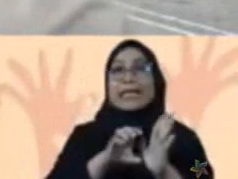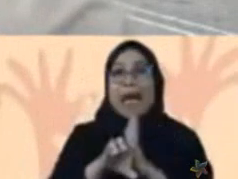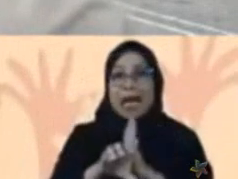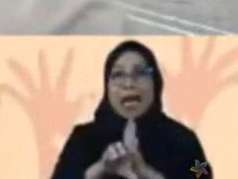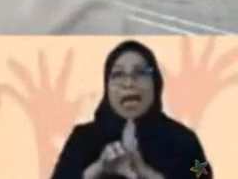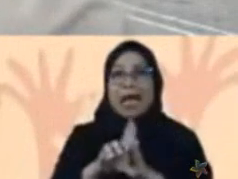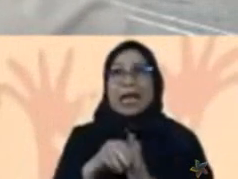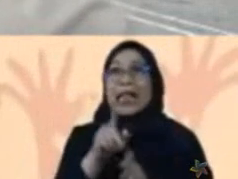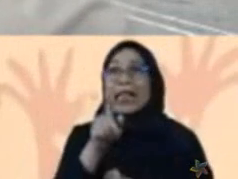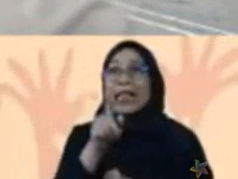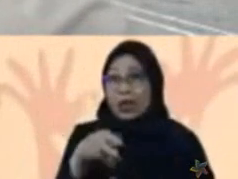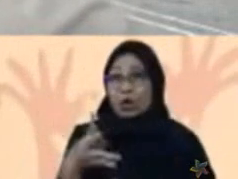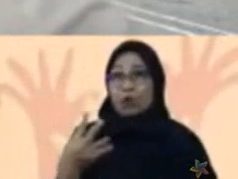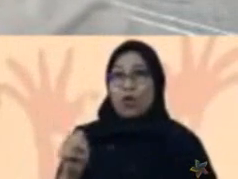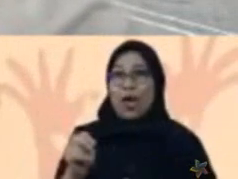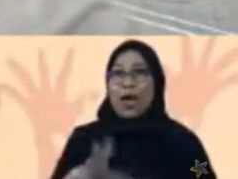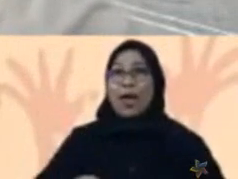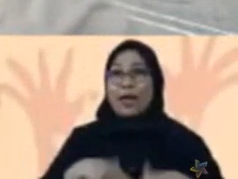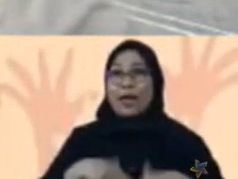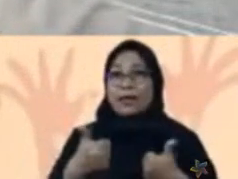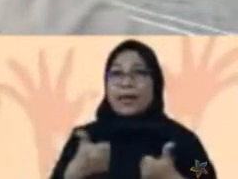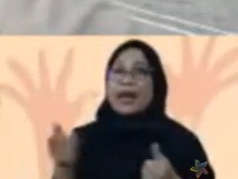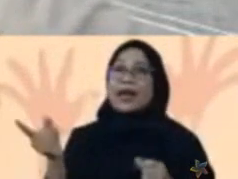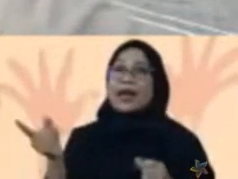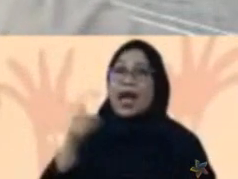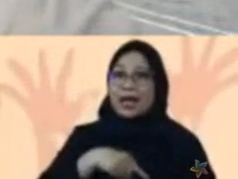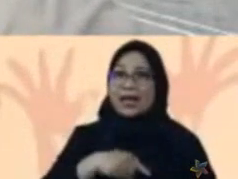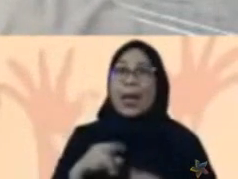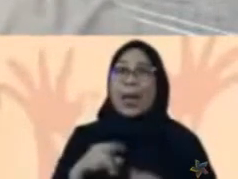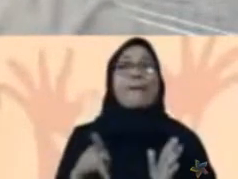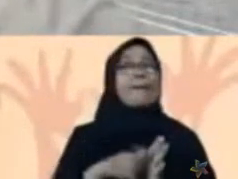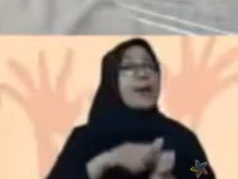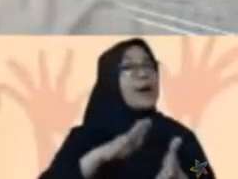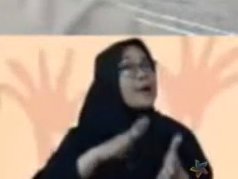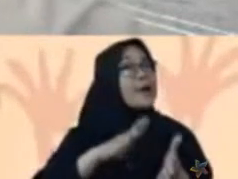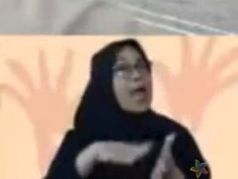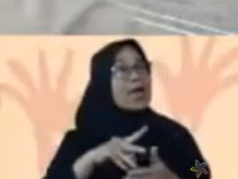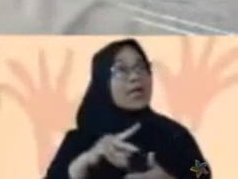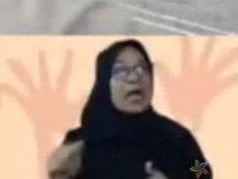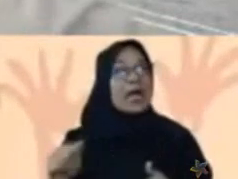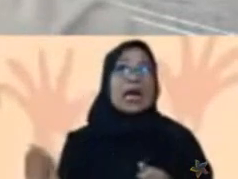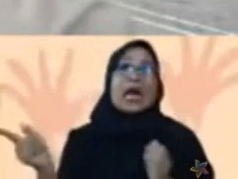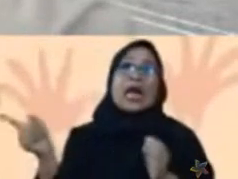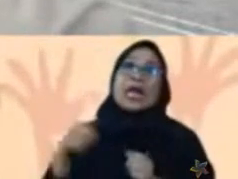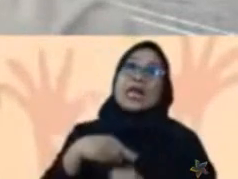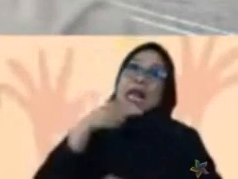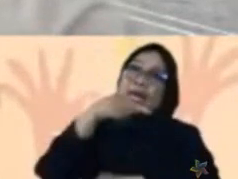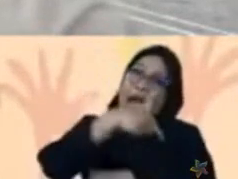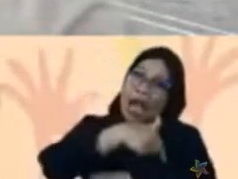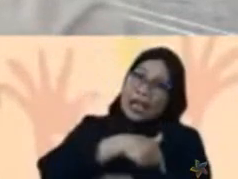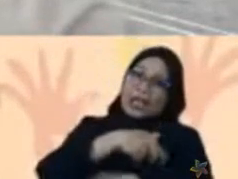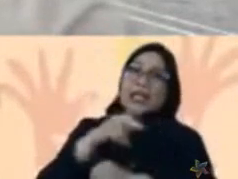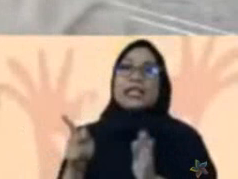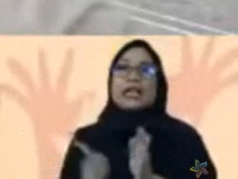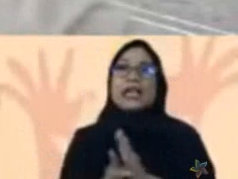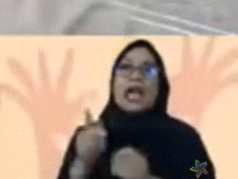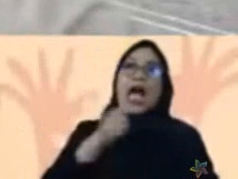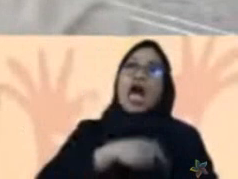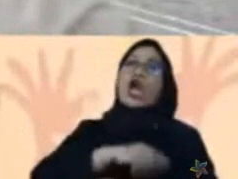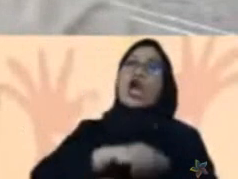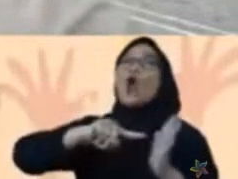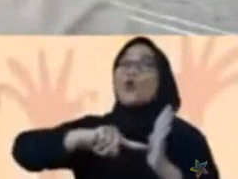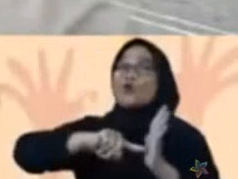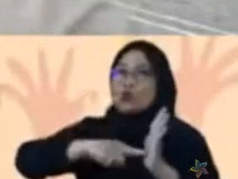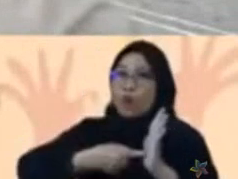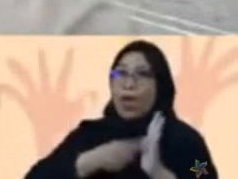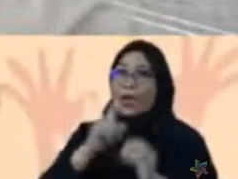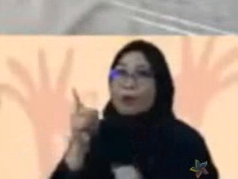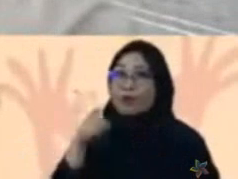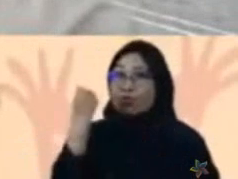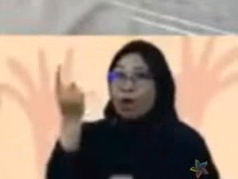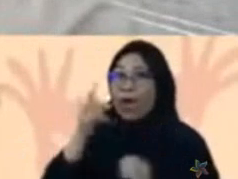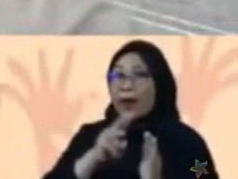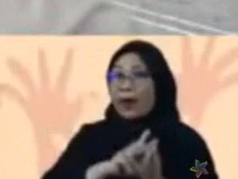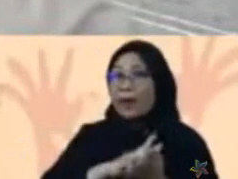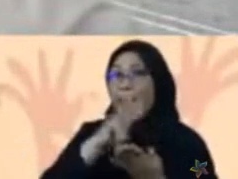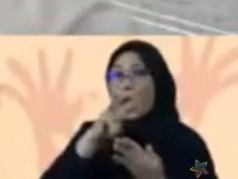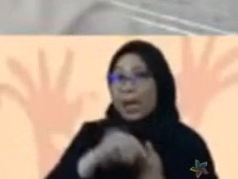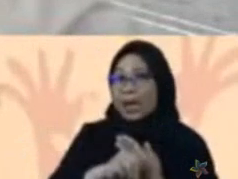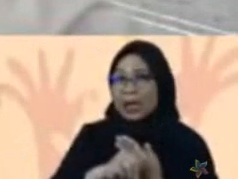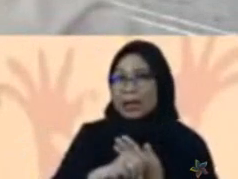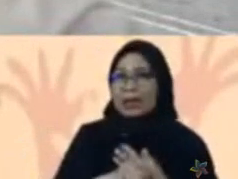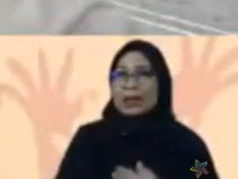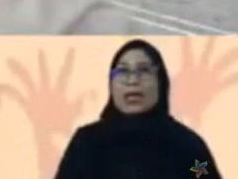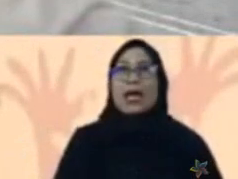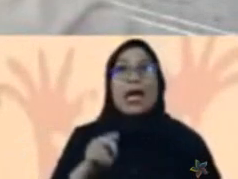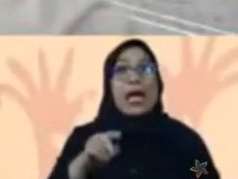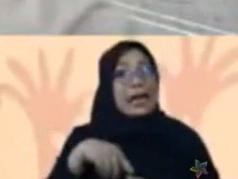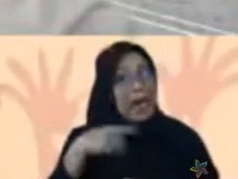ini hasil dari pembelajaran dari hari ke hari semenjak bulan Maret yang lalu ya Bu Titi ya. Nanti kita akan